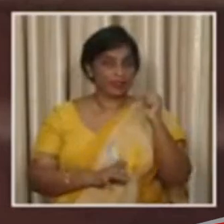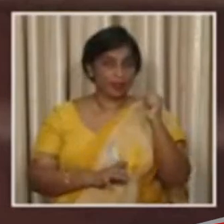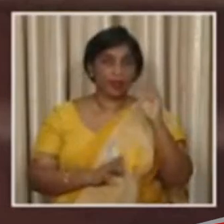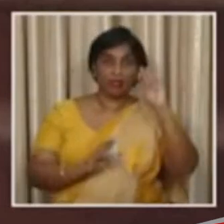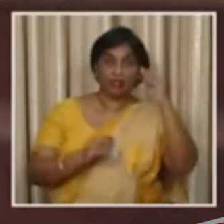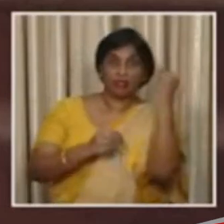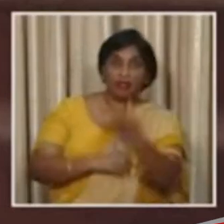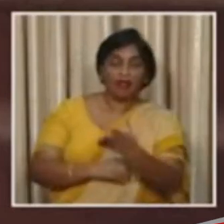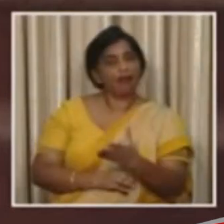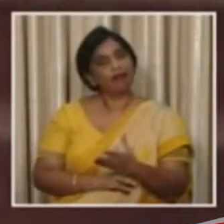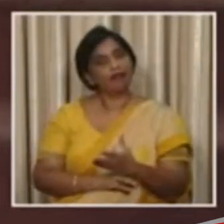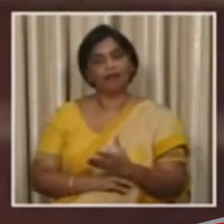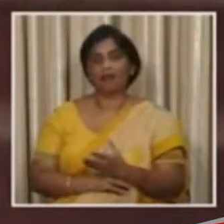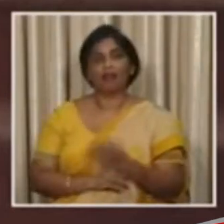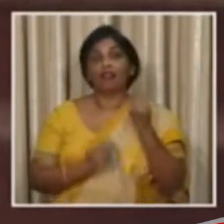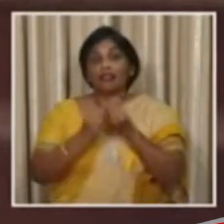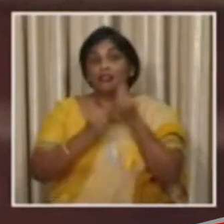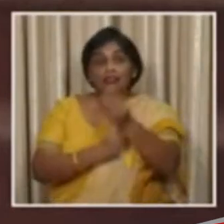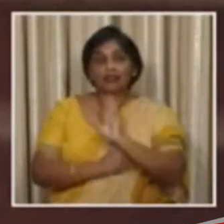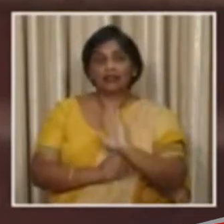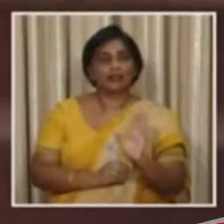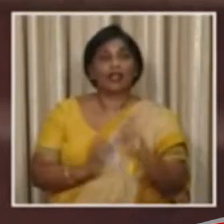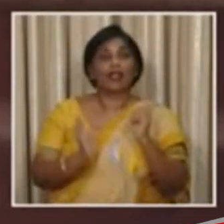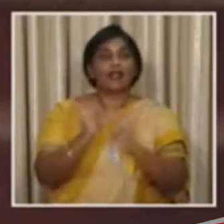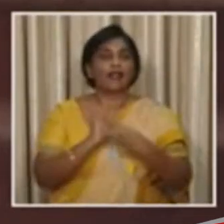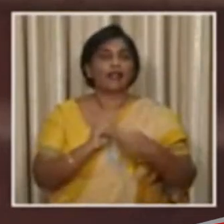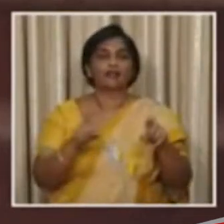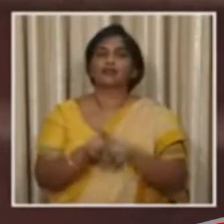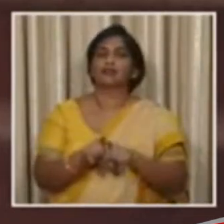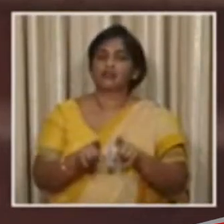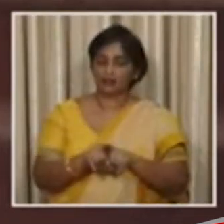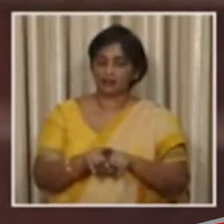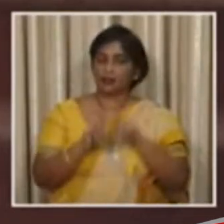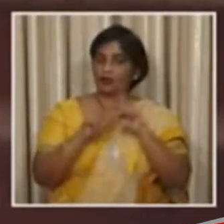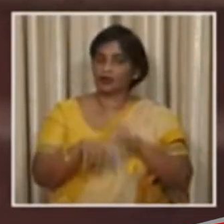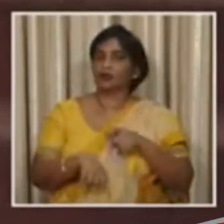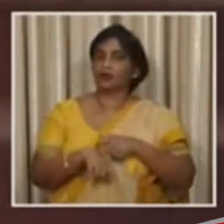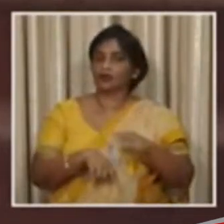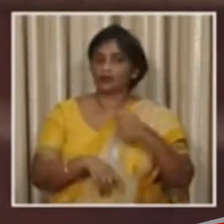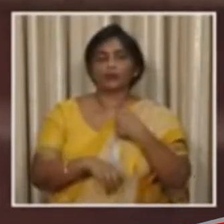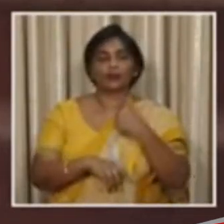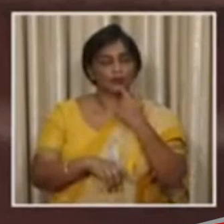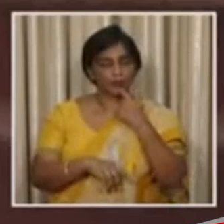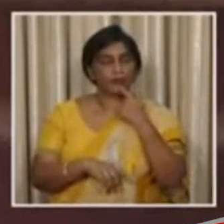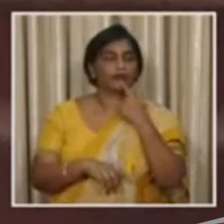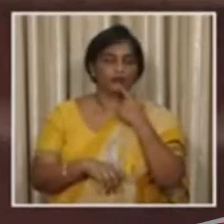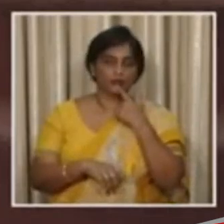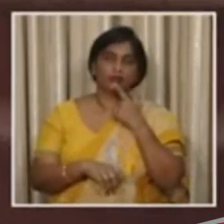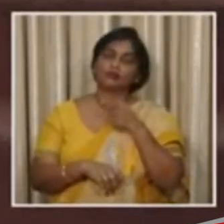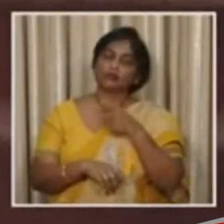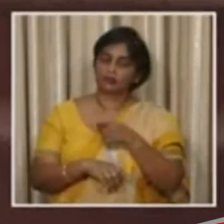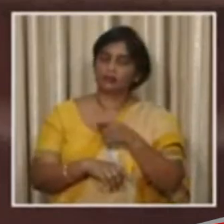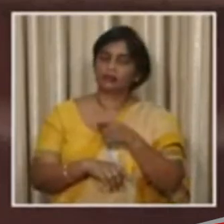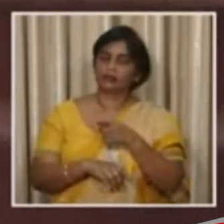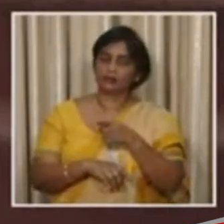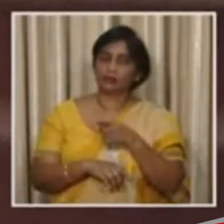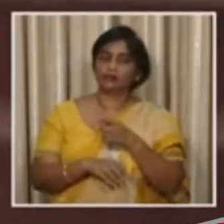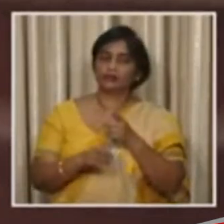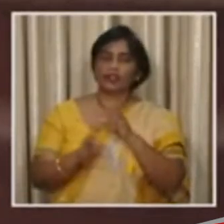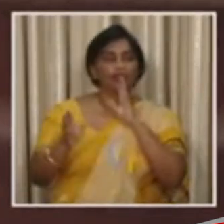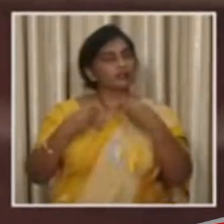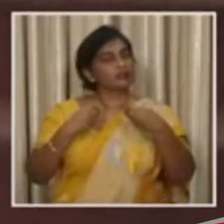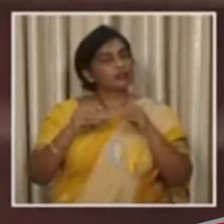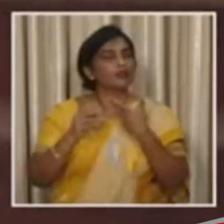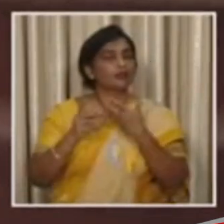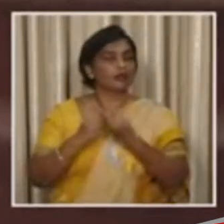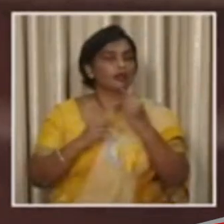හම්බ වෙනවා. ග්‍රාන්ට් එකක් විදියට නෙමෙයි. ණයක් විදියට. ඒ නිසා මේ මොහොතේදී ඔව් අපි පුළුවන් විදියට සොෆ්ට්ලික ලයිසන් දීලා